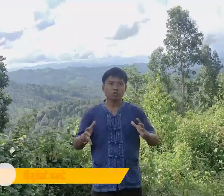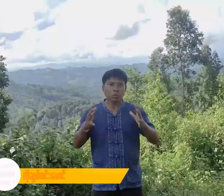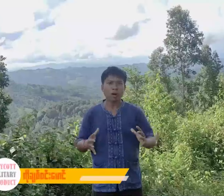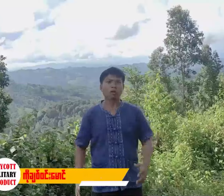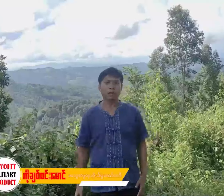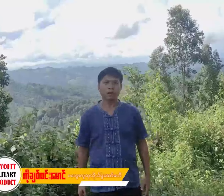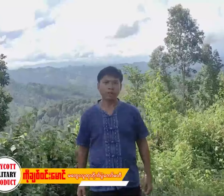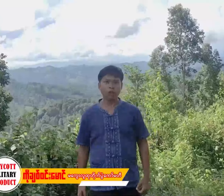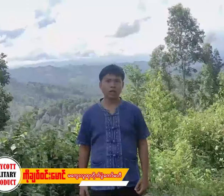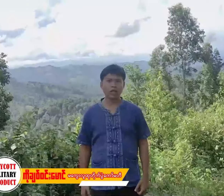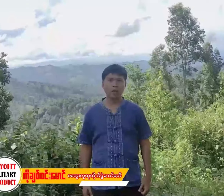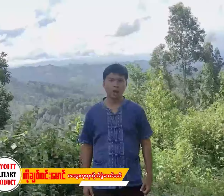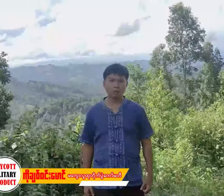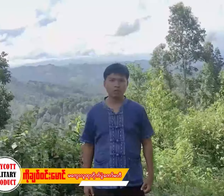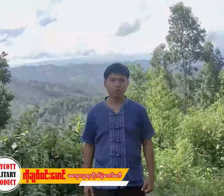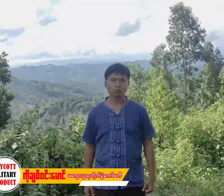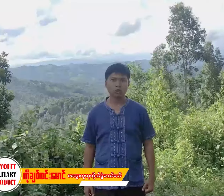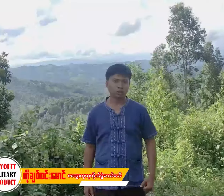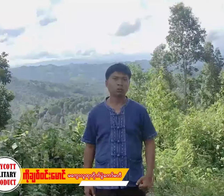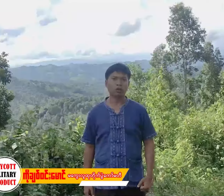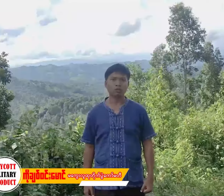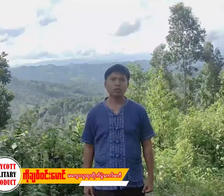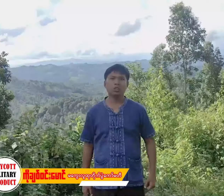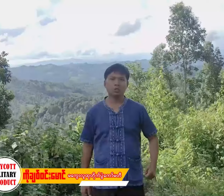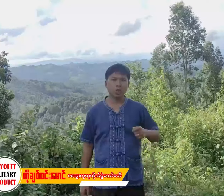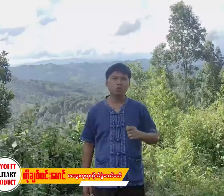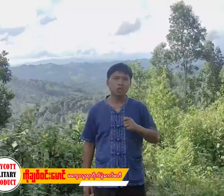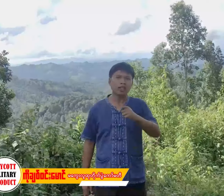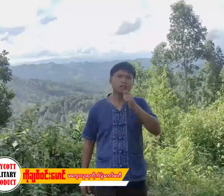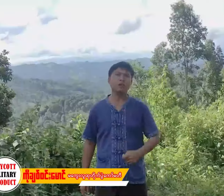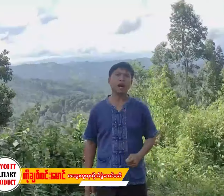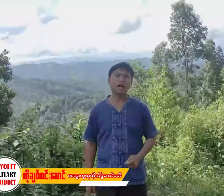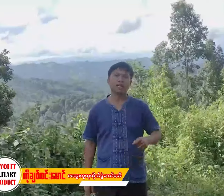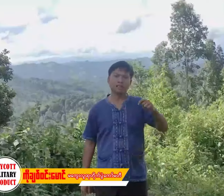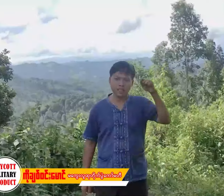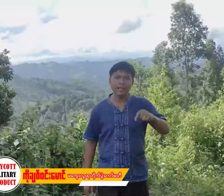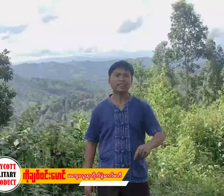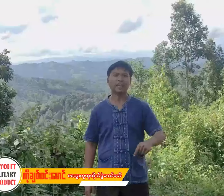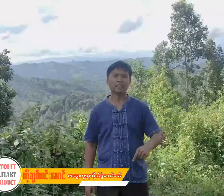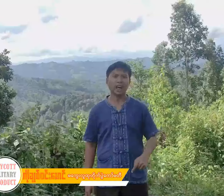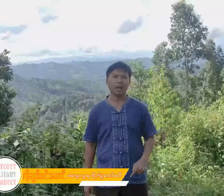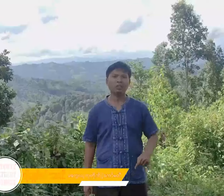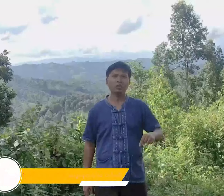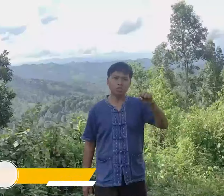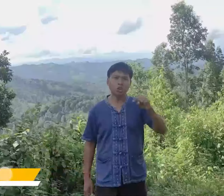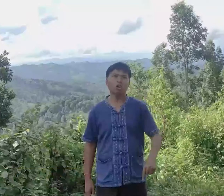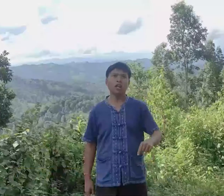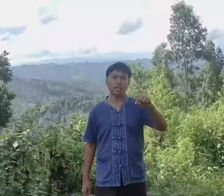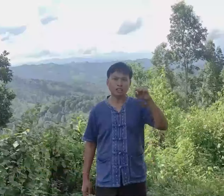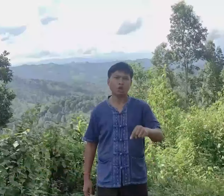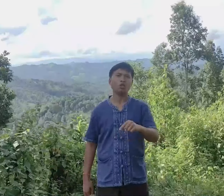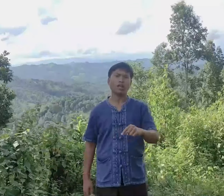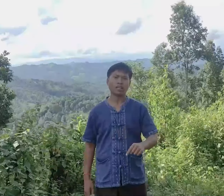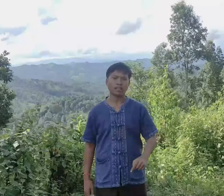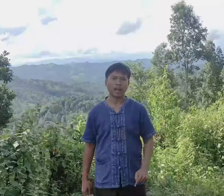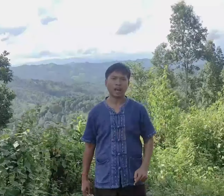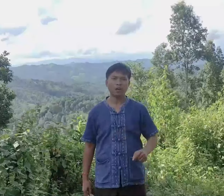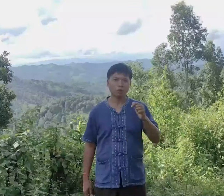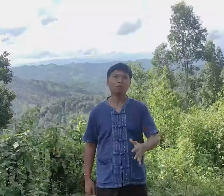ည်သူလူတို့မပါဝင်တဲ့ဘယ်တော်လိုင်းကမှအောင်မြင်ဖို့ထုံးစံမရှိပါဘူးလူဦးတော်လိုင်းရေးကြီးမှာယနေ့အချိန်ကြီးအောင်တော်လှန်